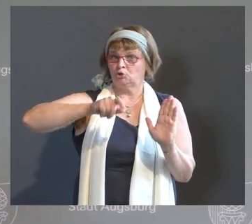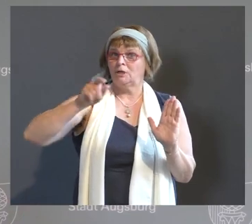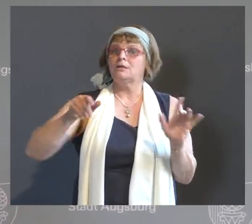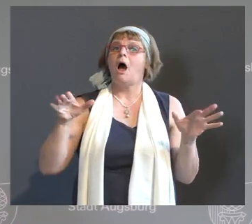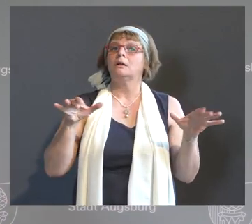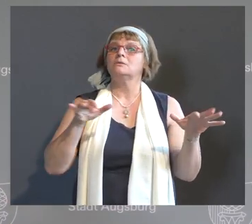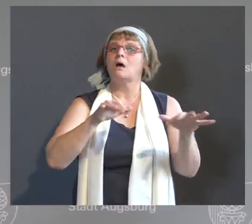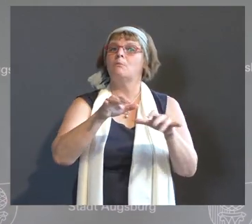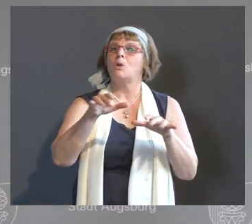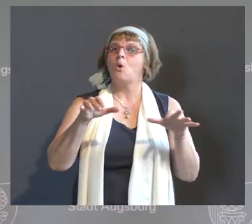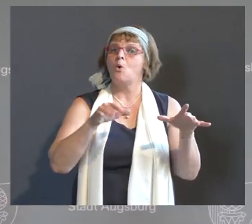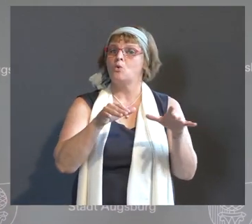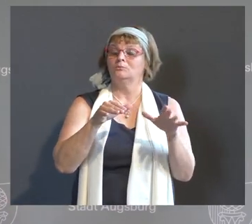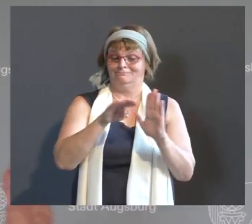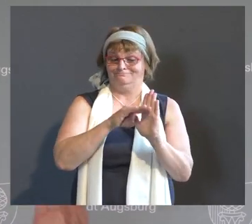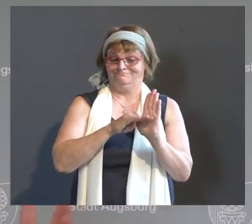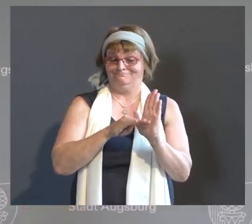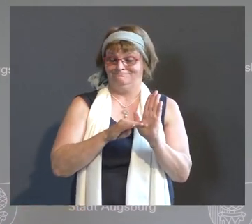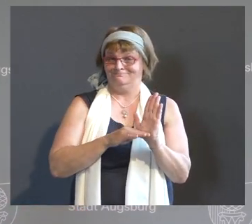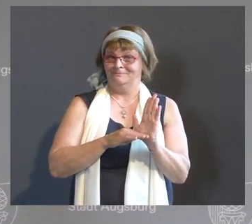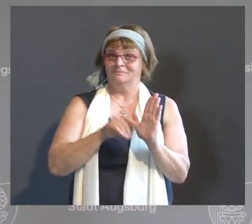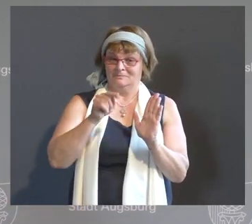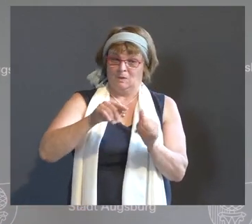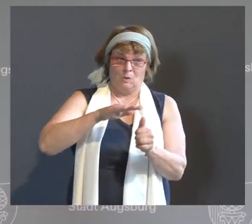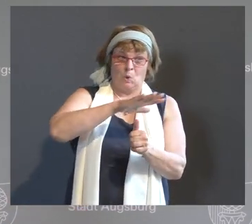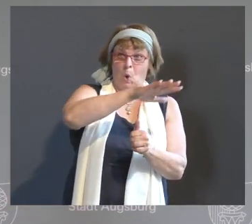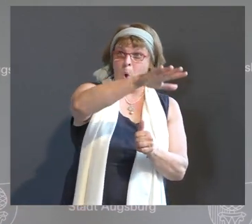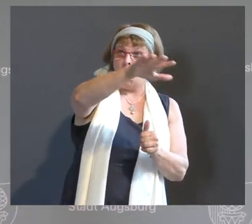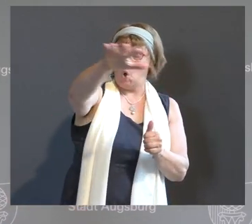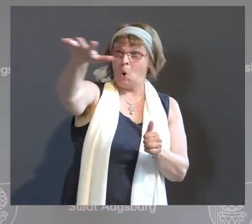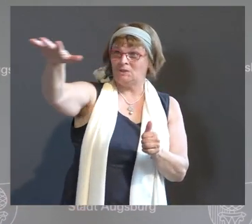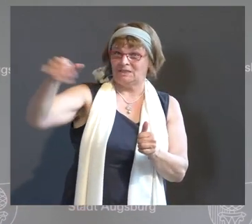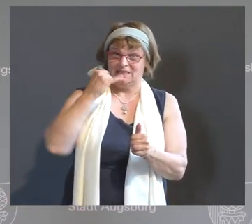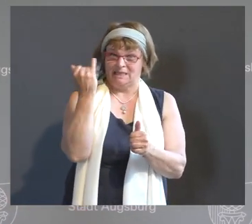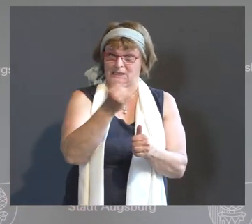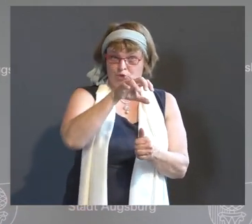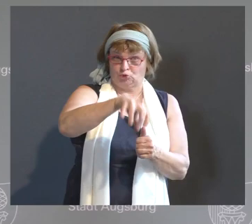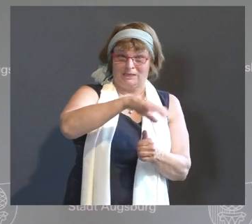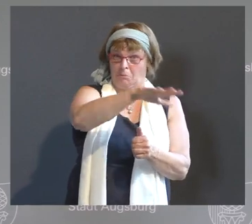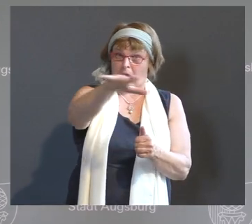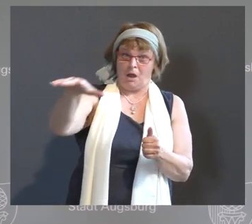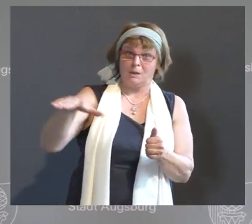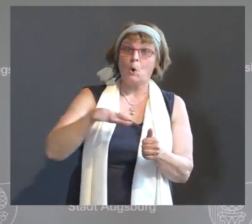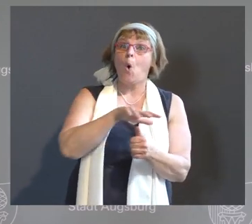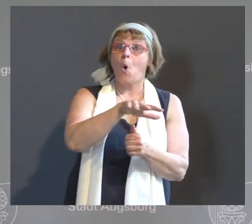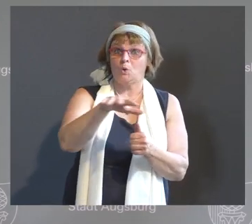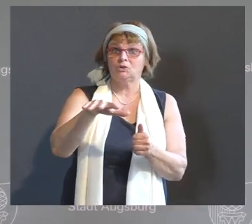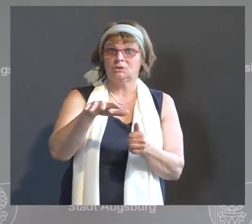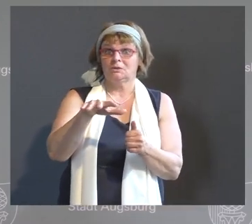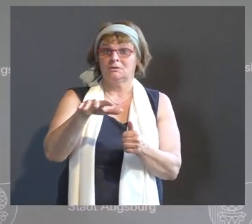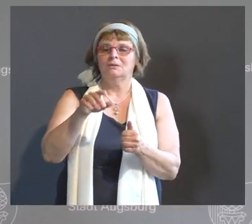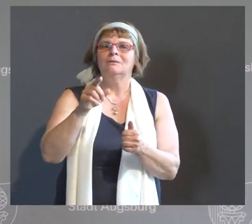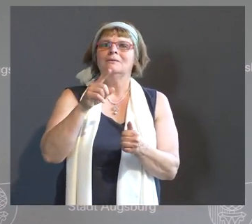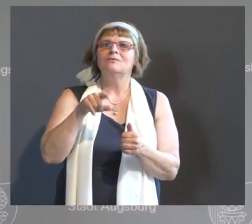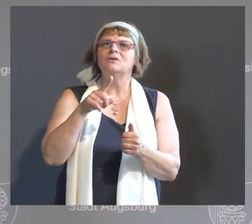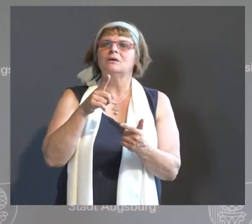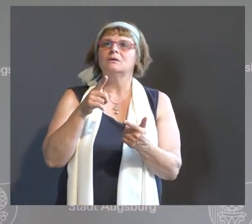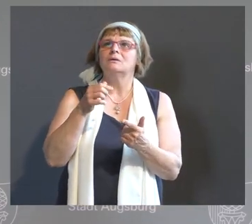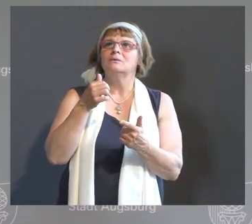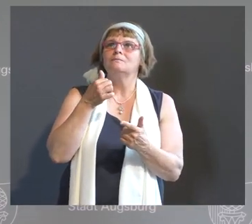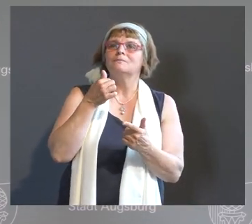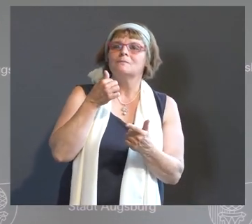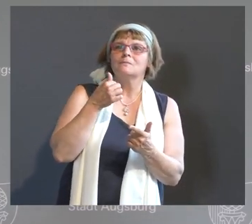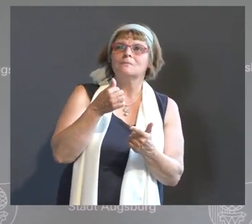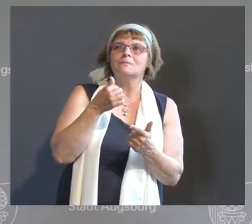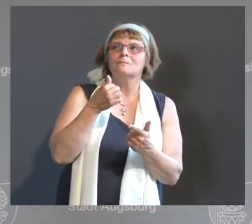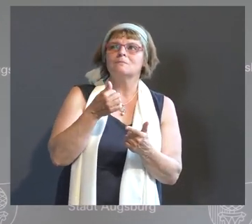die Innenstadt und geht bis zur Grottenau. Und in diesem riesigen Bereich, in diesem großen Innenstadtbereich, werden wir einen,